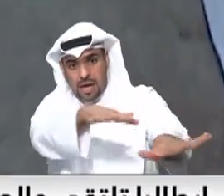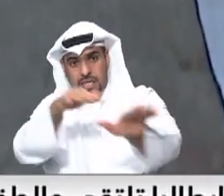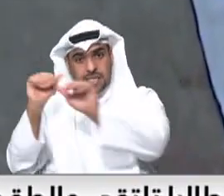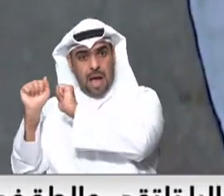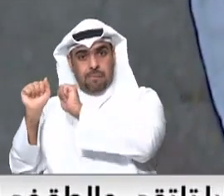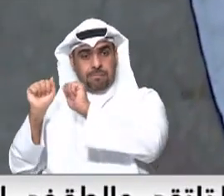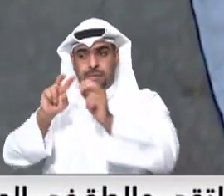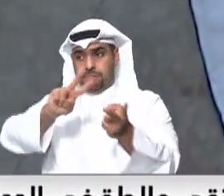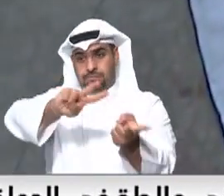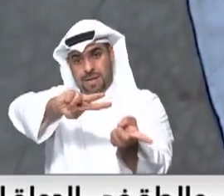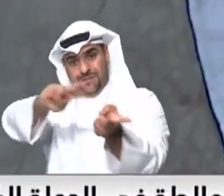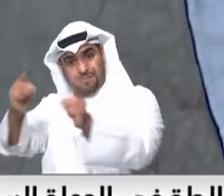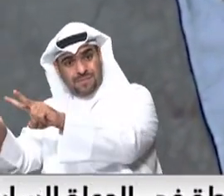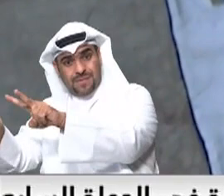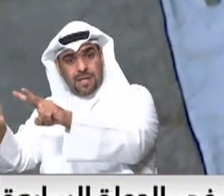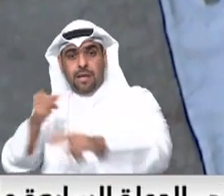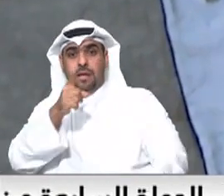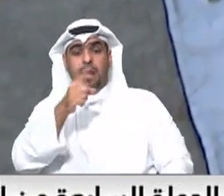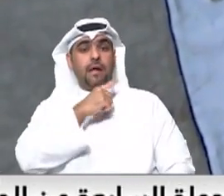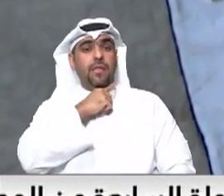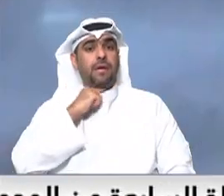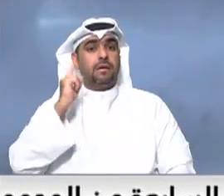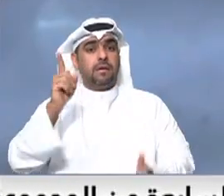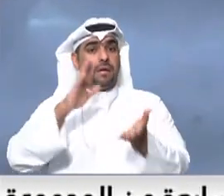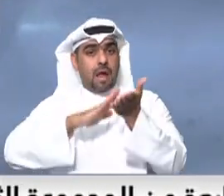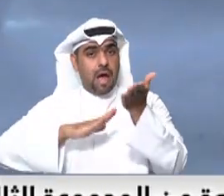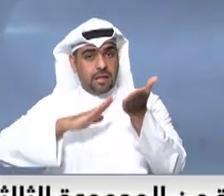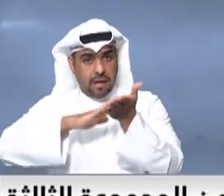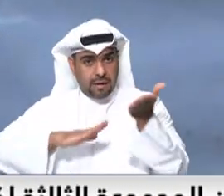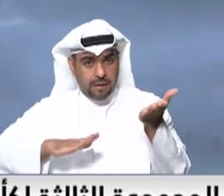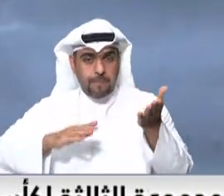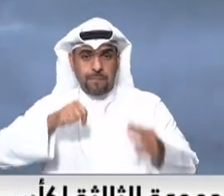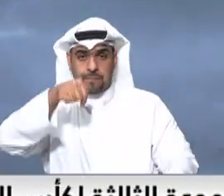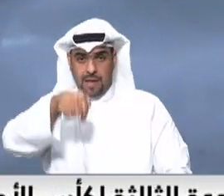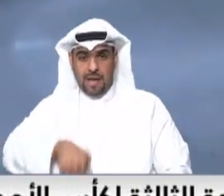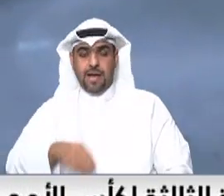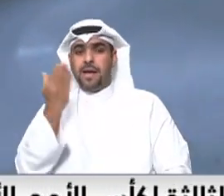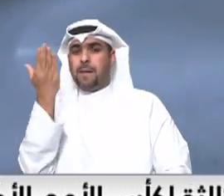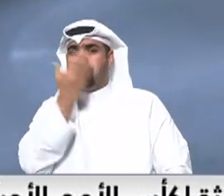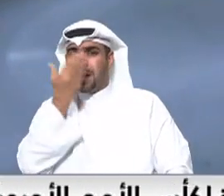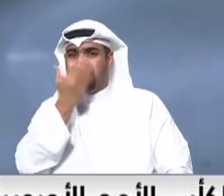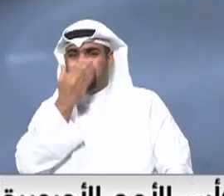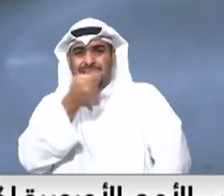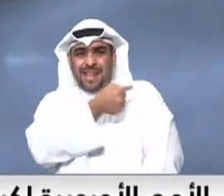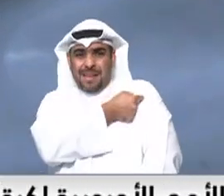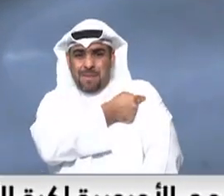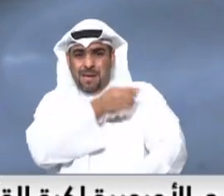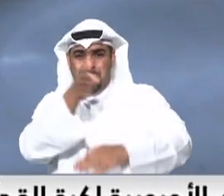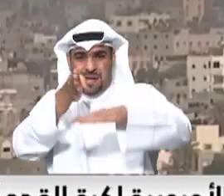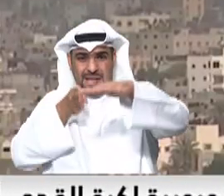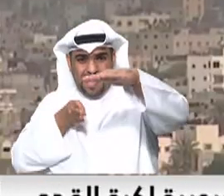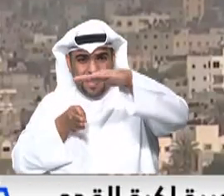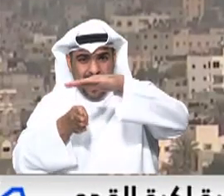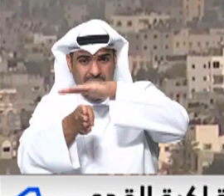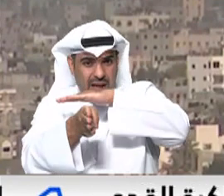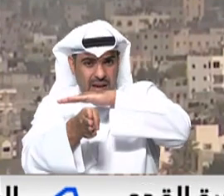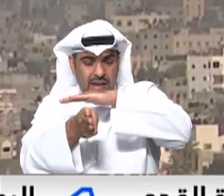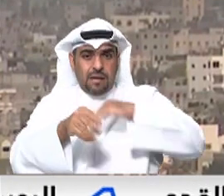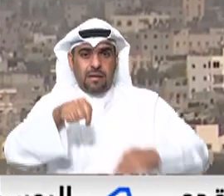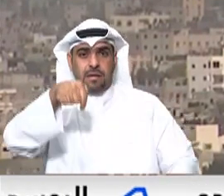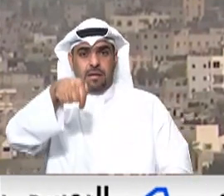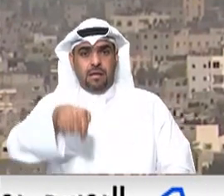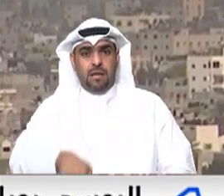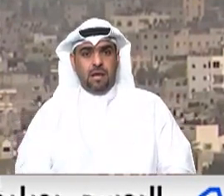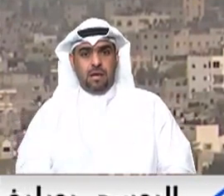ممكن. أيضا مراكز الإيواء التي تمتلئ بالناجحين أصبحت